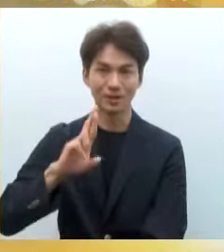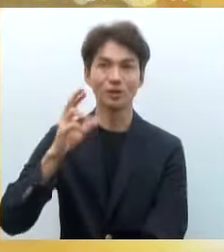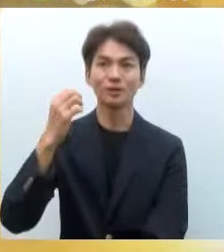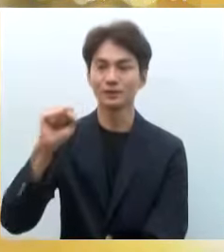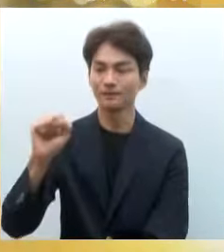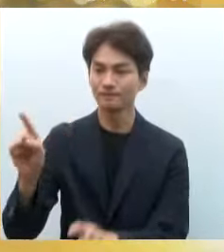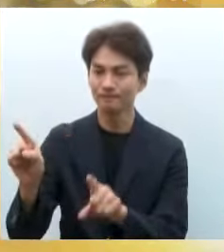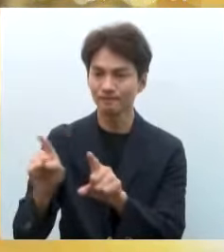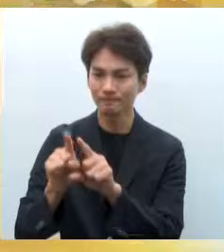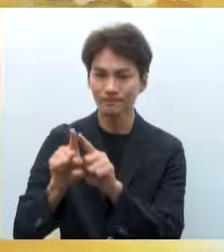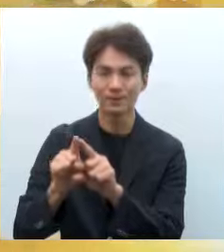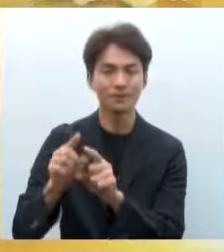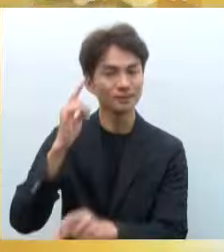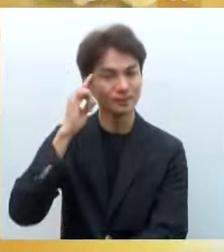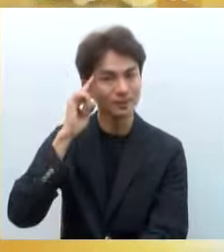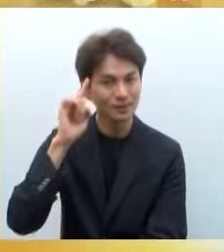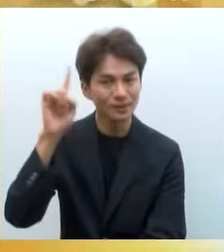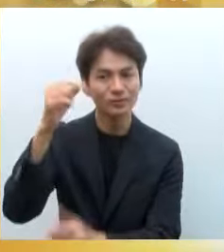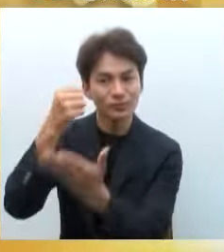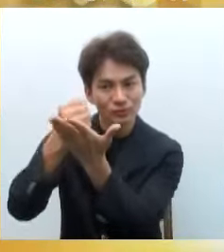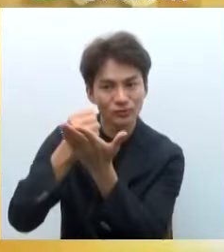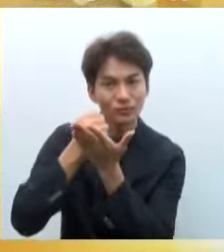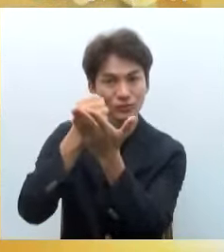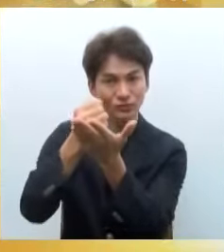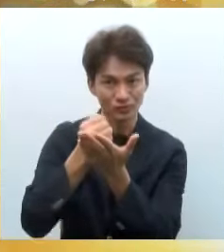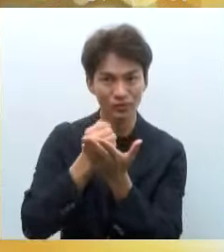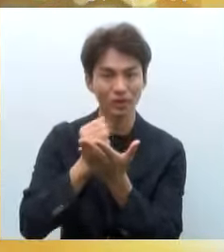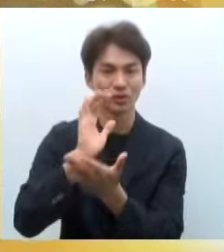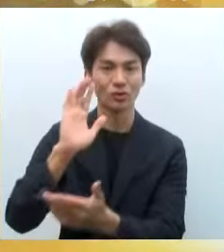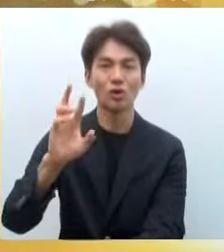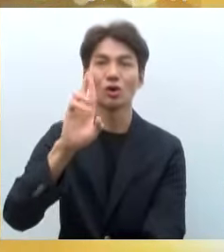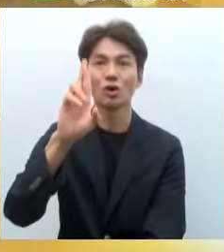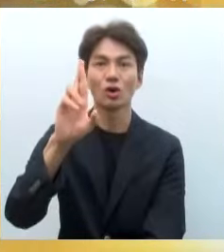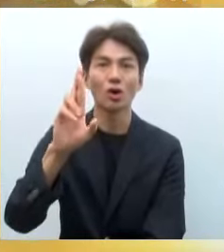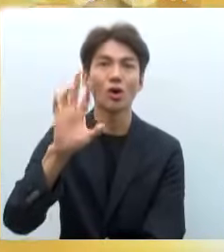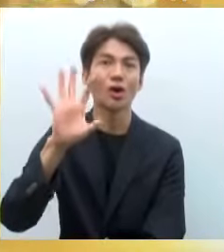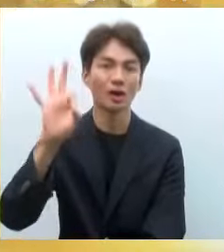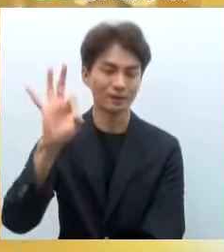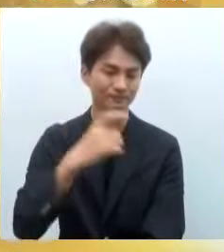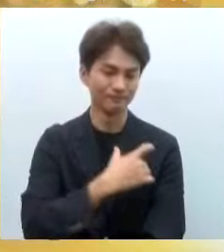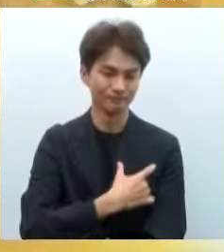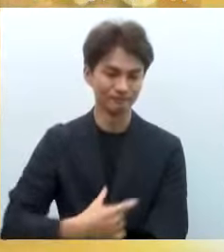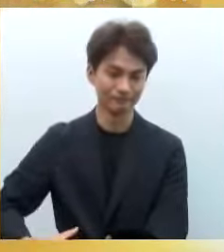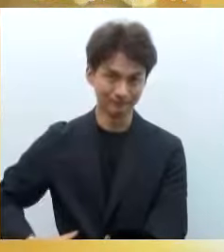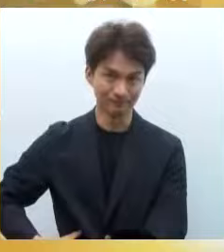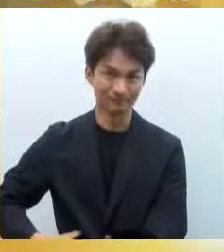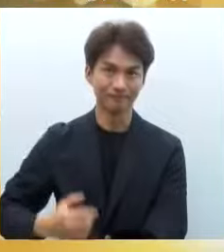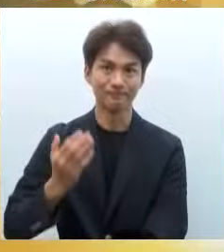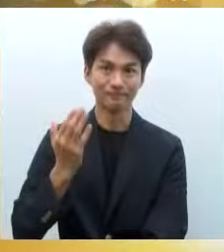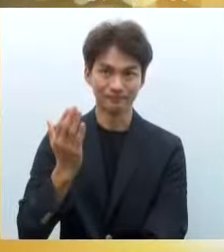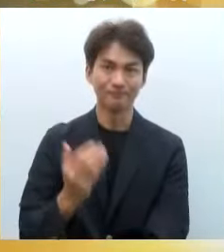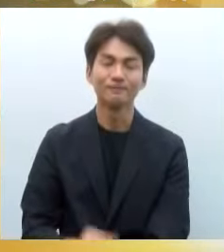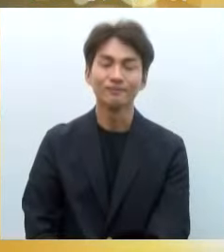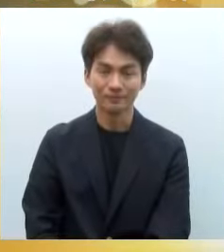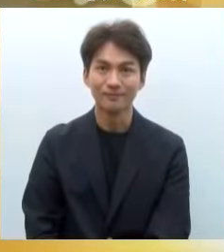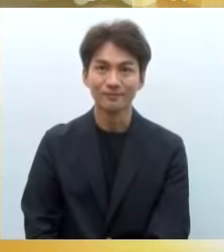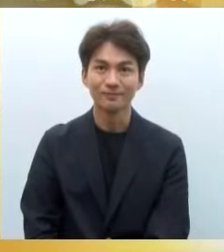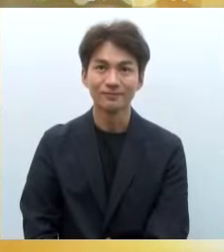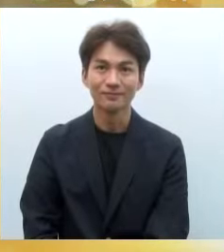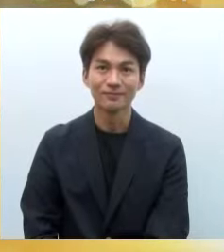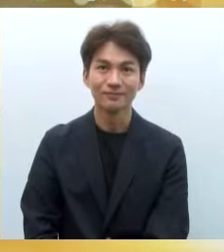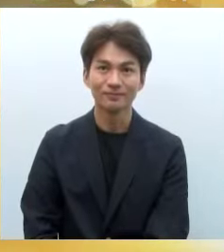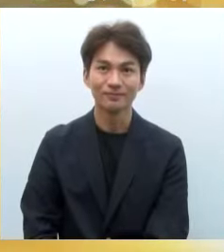ากรุณาธิคุณของพระบาทสมเด็จพระบรมชนกาธิเบศรมหาภูมิพลอดุลยเดชมหาราชบรมนาถบพิต